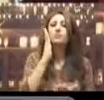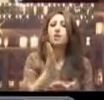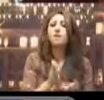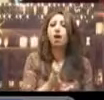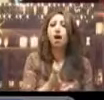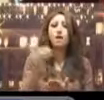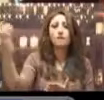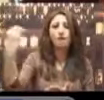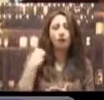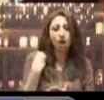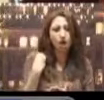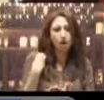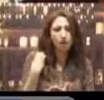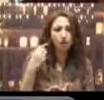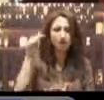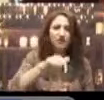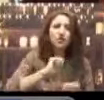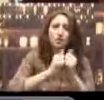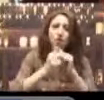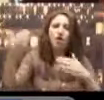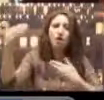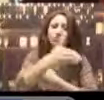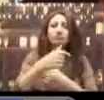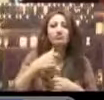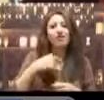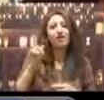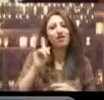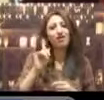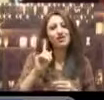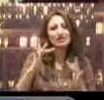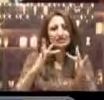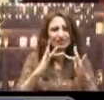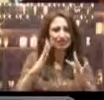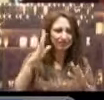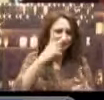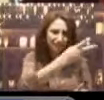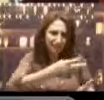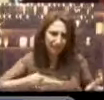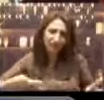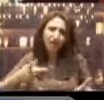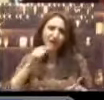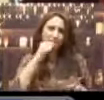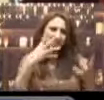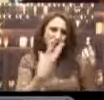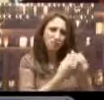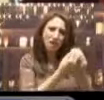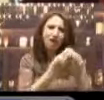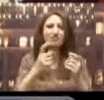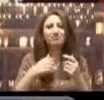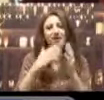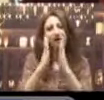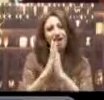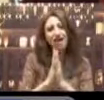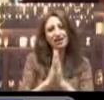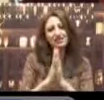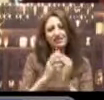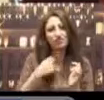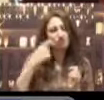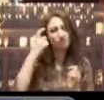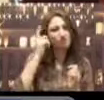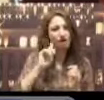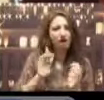مش يعني مش هعرف اعمل مشاهد في السرير دي خالص، انا اسف يعني مش هيجي لي قلب اعمل ده